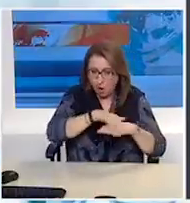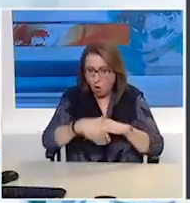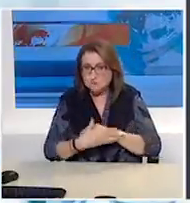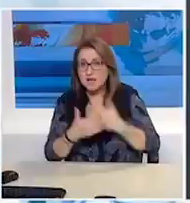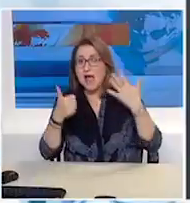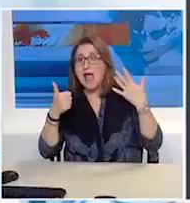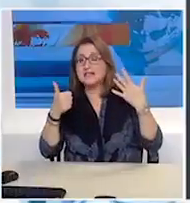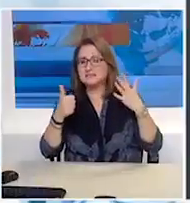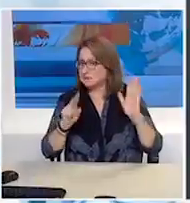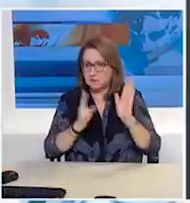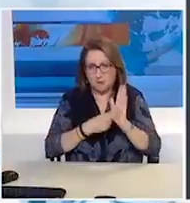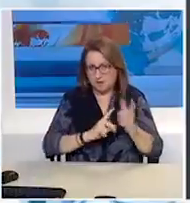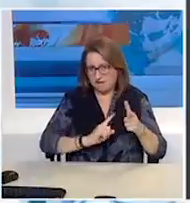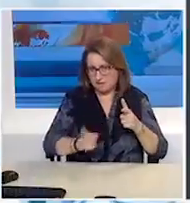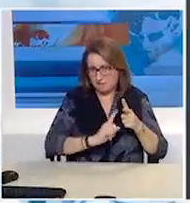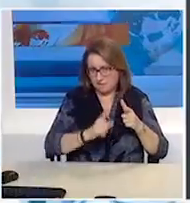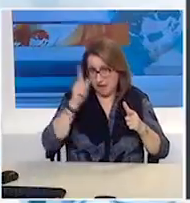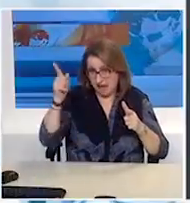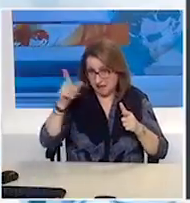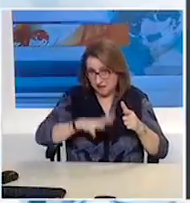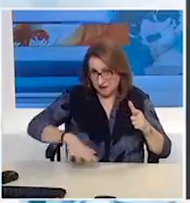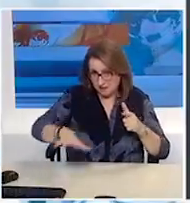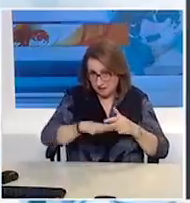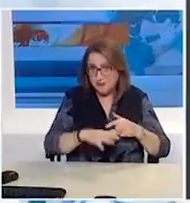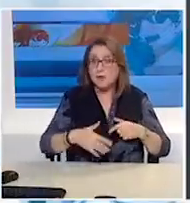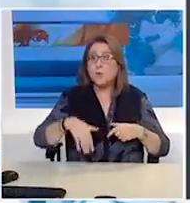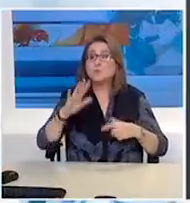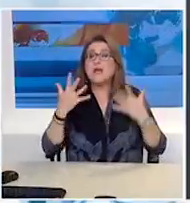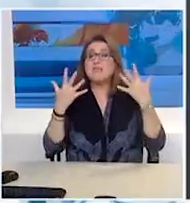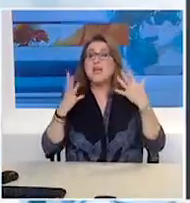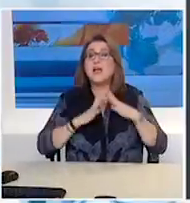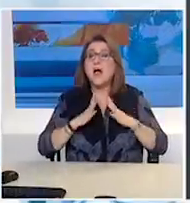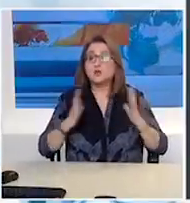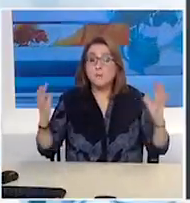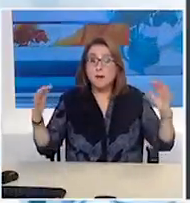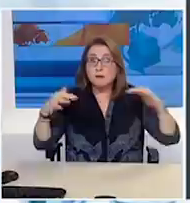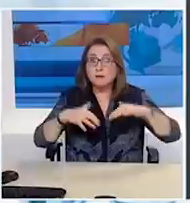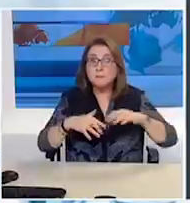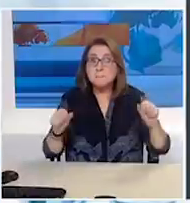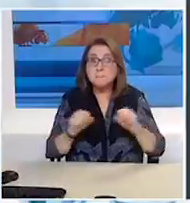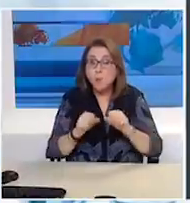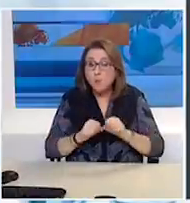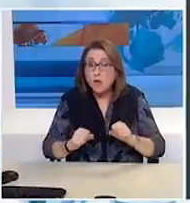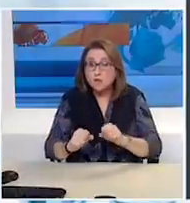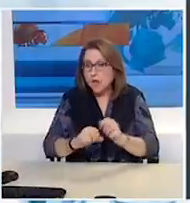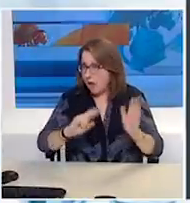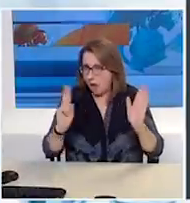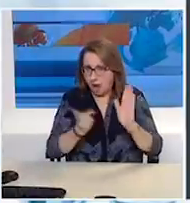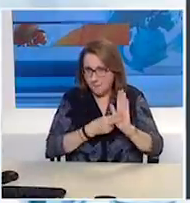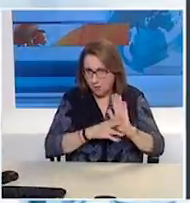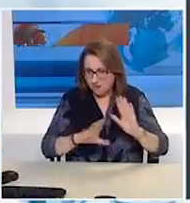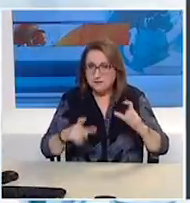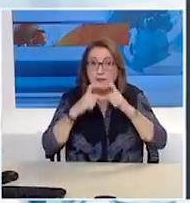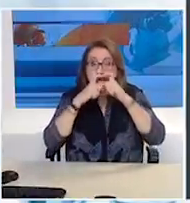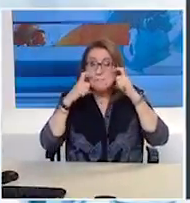για 14 ημέρες, στην απαγόρευση συνάθρησης άνω των 10 τόμων μέτρων του οποίου η εφαρμογή θα επιτηρείται, η υποχρεωτική χρήση